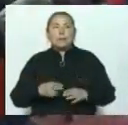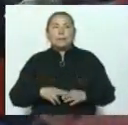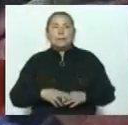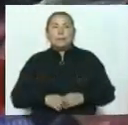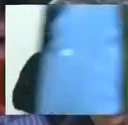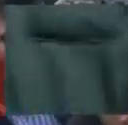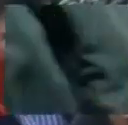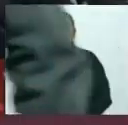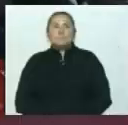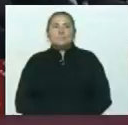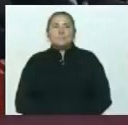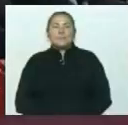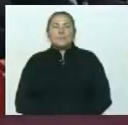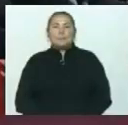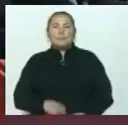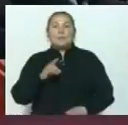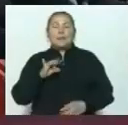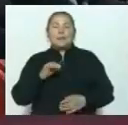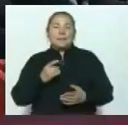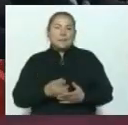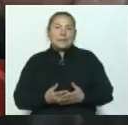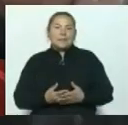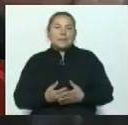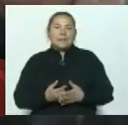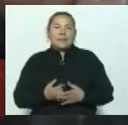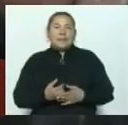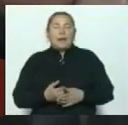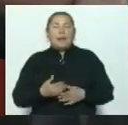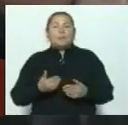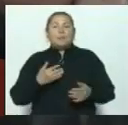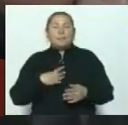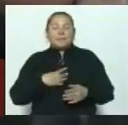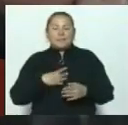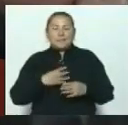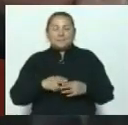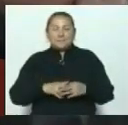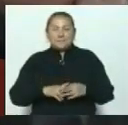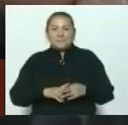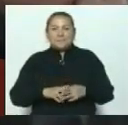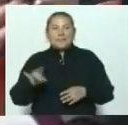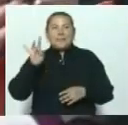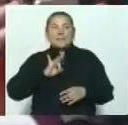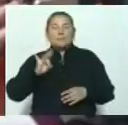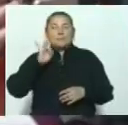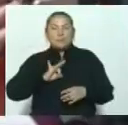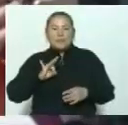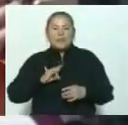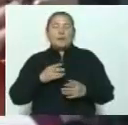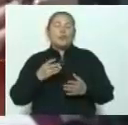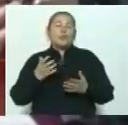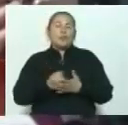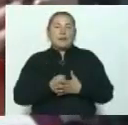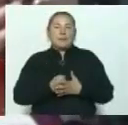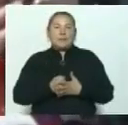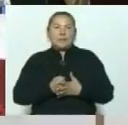нысандары, ауылішілік жолдарға қатысты бірқатар сұрақтарын қойды. Сондай-ақ аймақ басшысы ауданға қарасты Оңды ауылын республика деңгейінде үлгілі ауылға